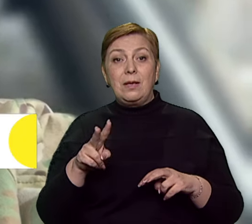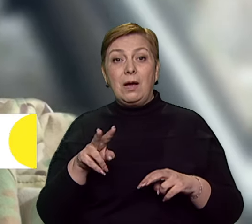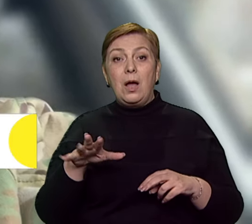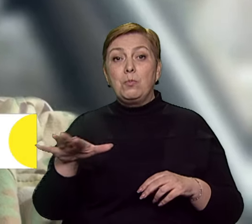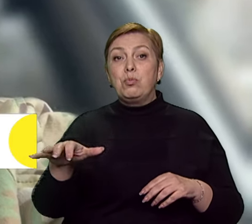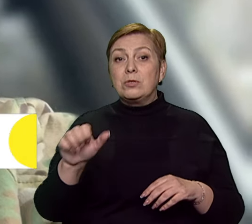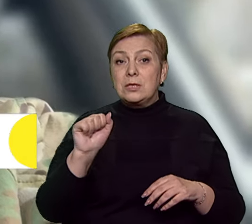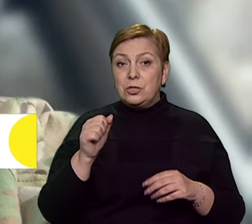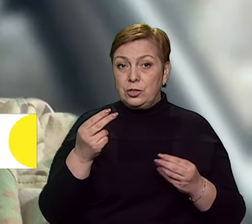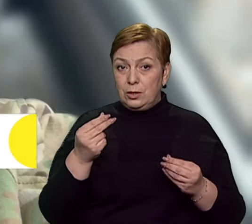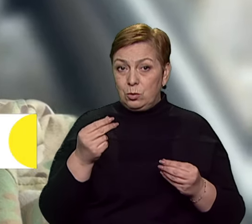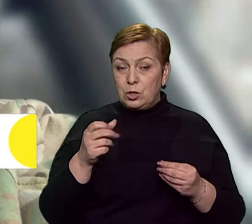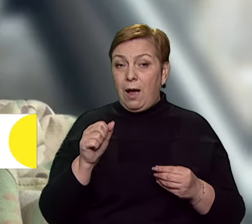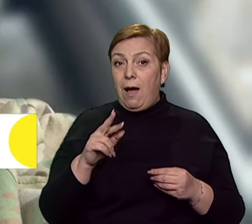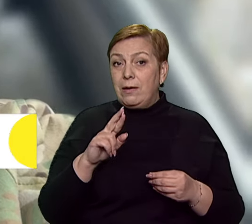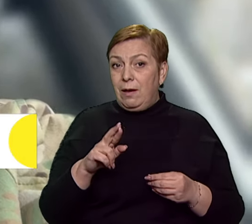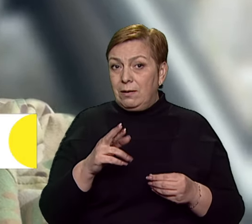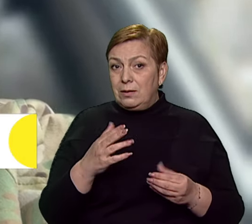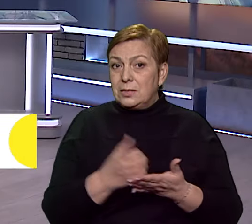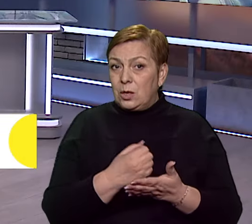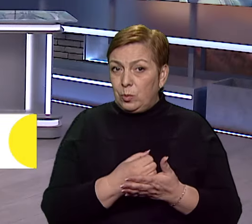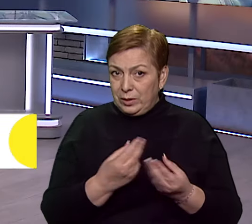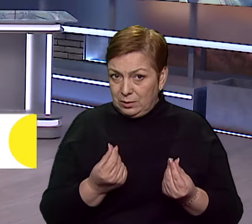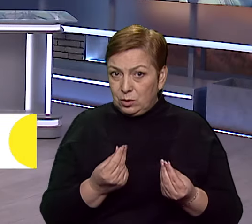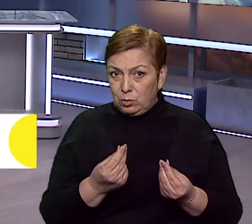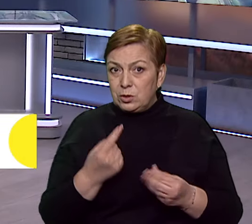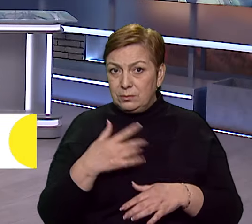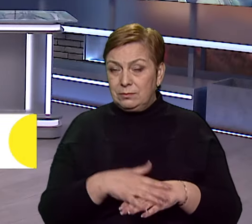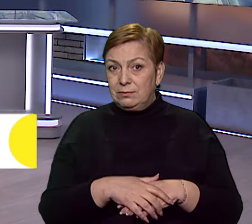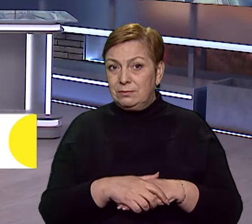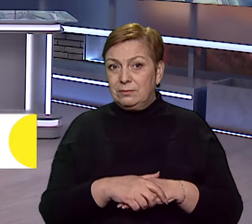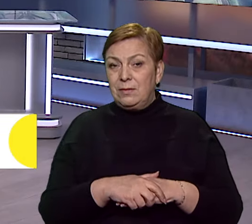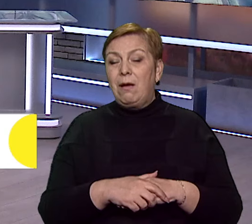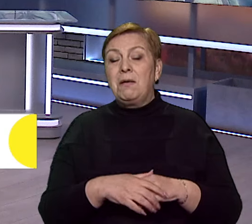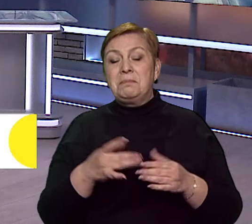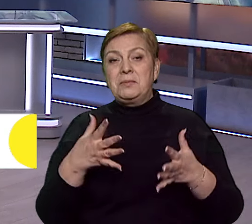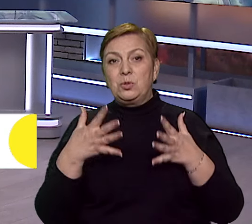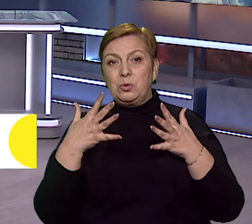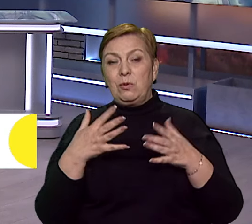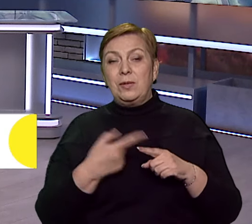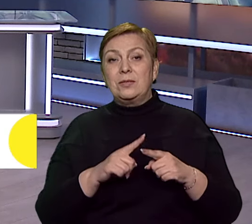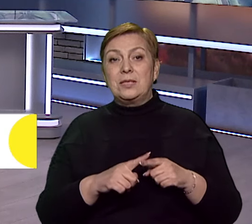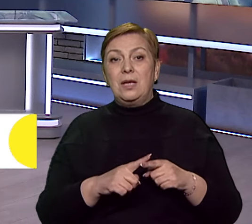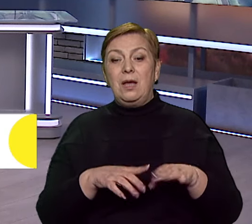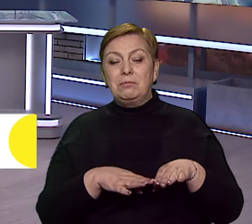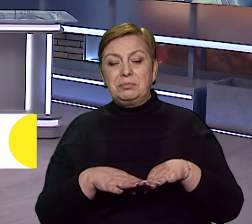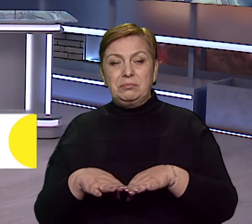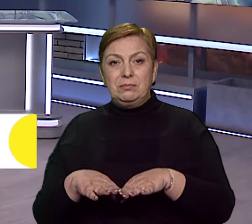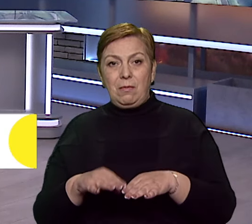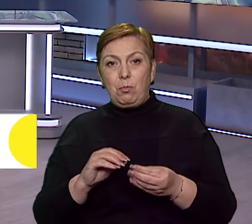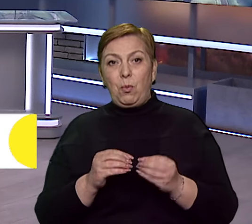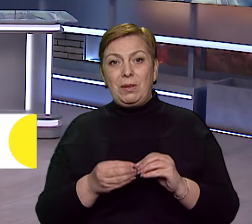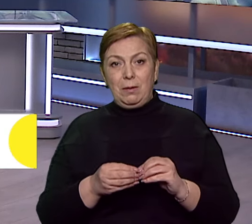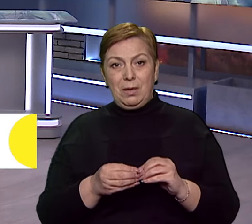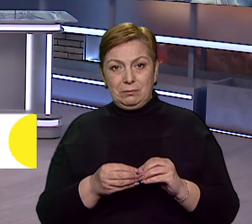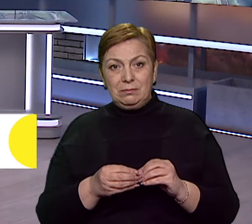І ломбарди забиті цим майном. Зрозуміло. Зрозуміло. Це одна проблема, на ваш погляд. Дякуємо вам.